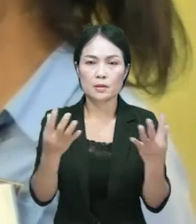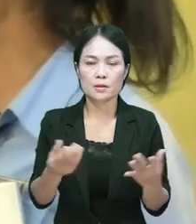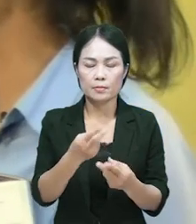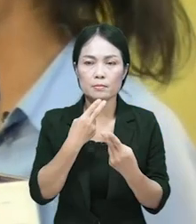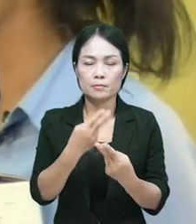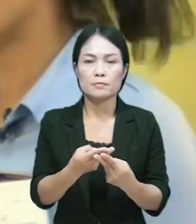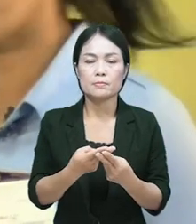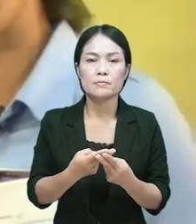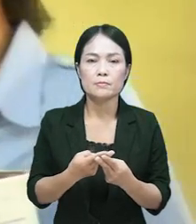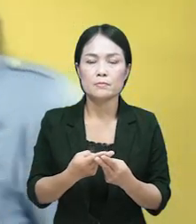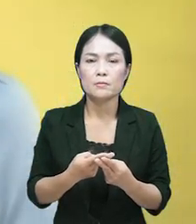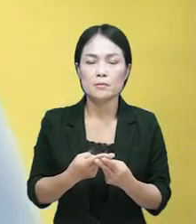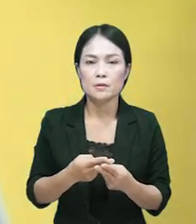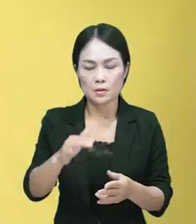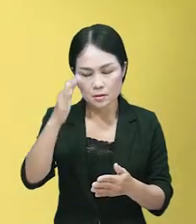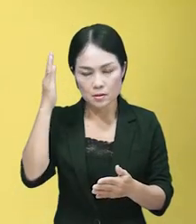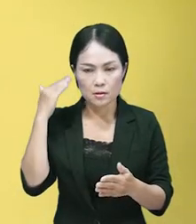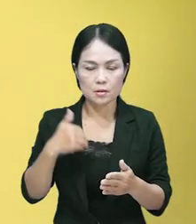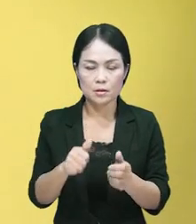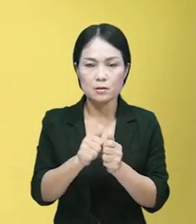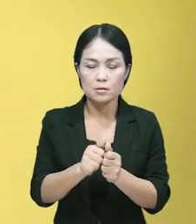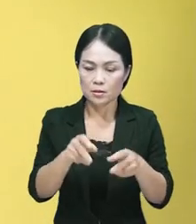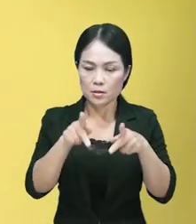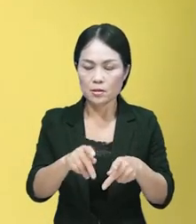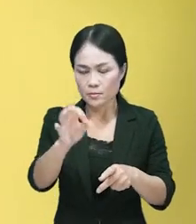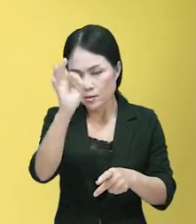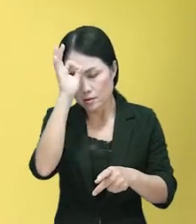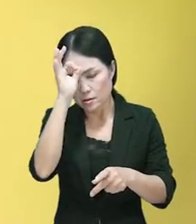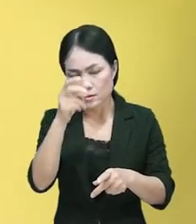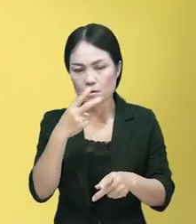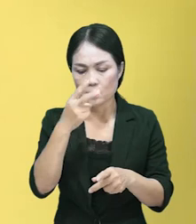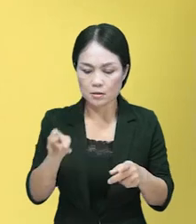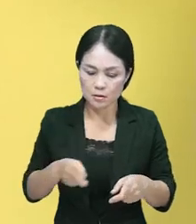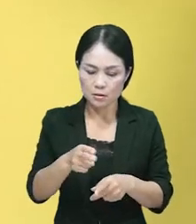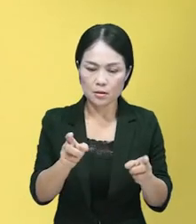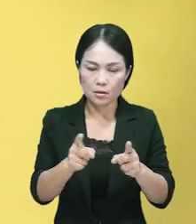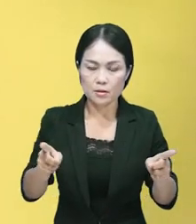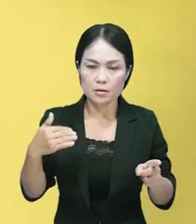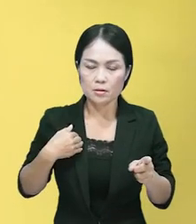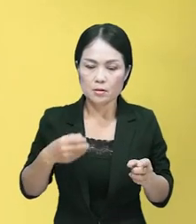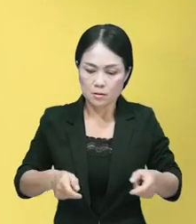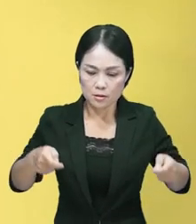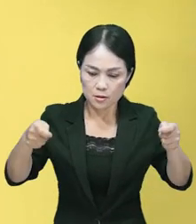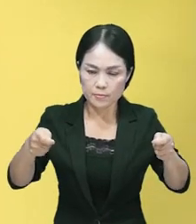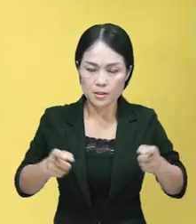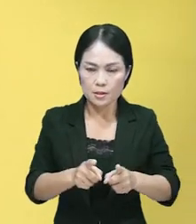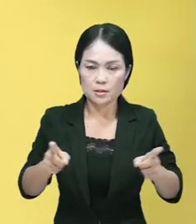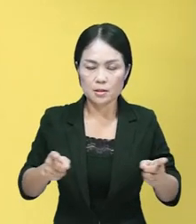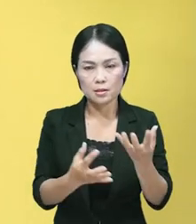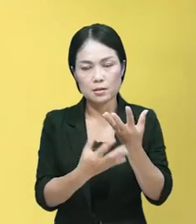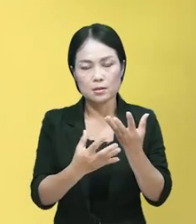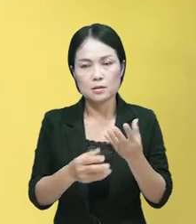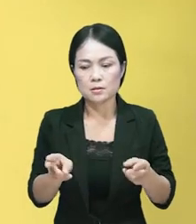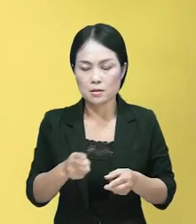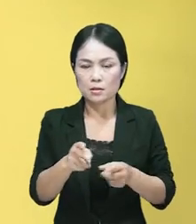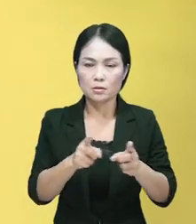យថាប្រពន្ធបរិញ្ញនោះជាមនុស្សល្ងង់មែនទេកូនឃើញអន្ទង់វែងគេថាតាំងតែមានឆ្នាំងវែងទើបស្លអន្ទង់វែងបាន